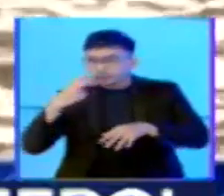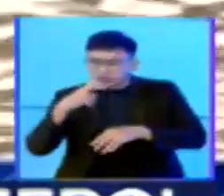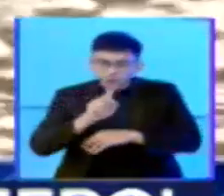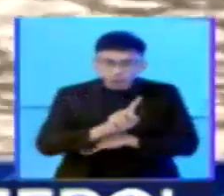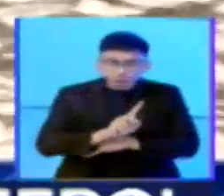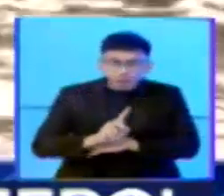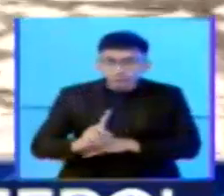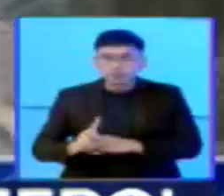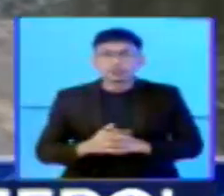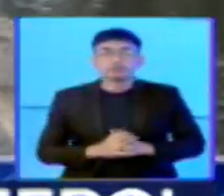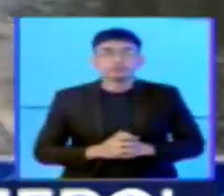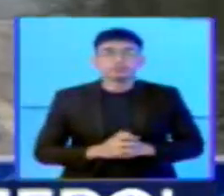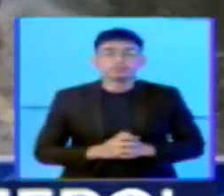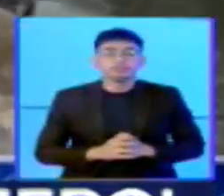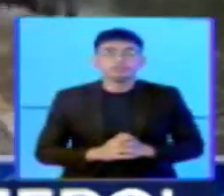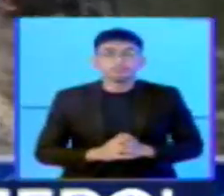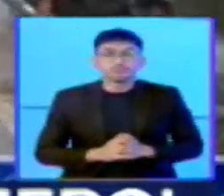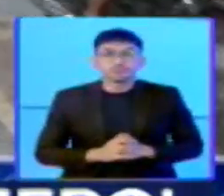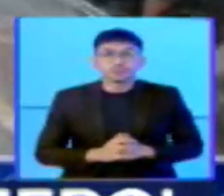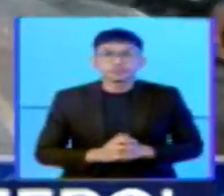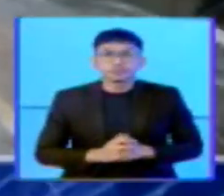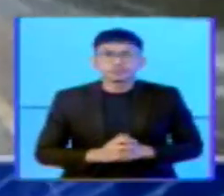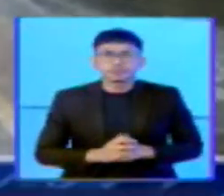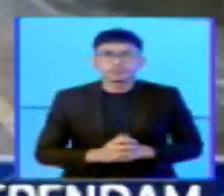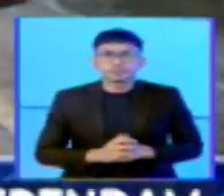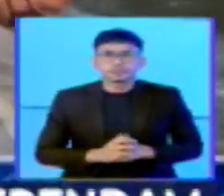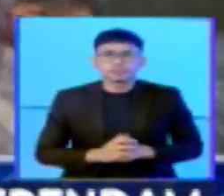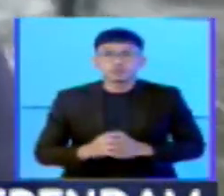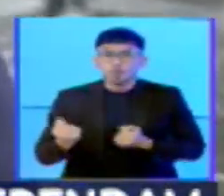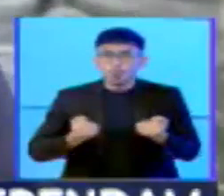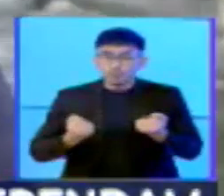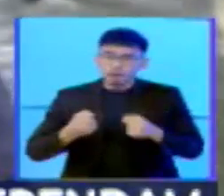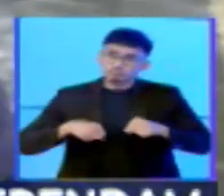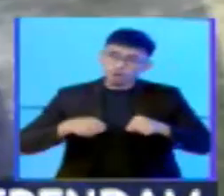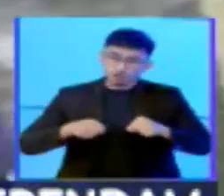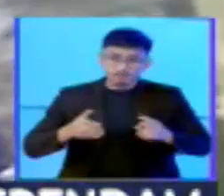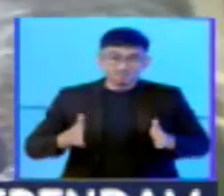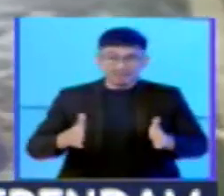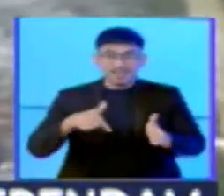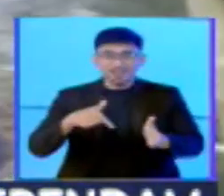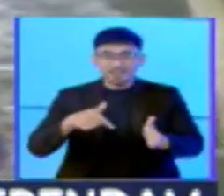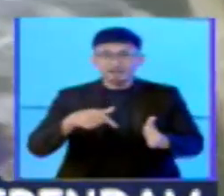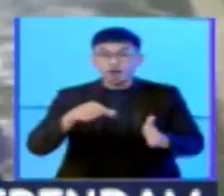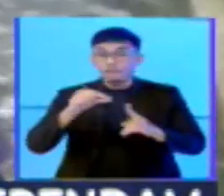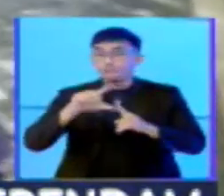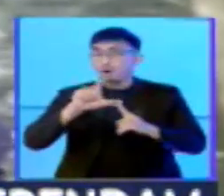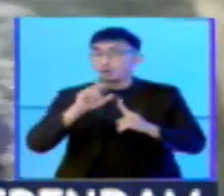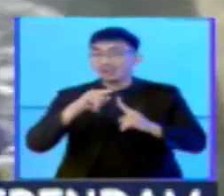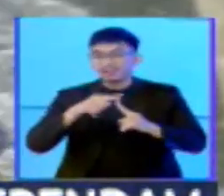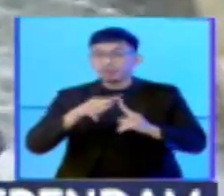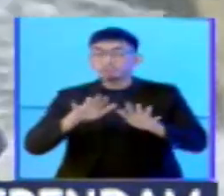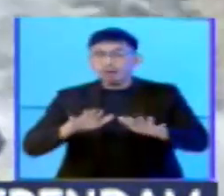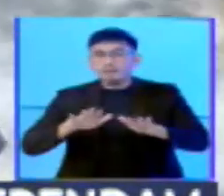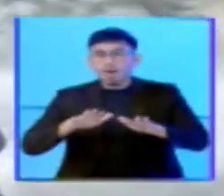pantauan kami ada di lapangan warga yang melintasi di Jalan Raya Pluit terpaksa harus menurunkan kecepatannya